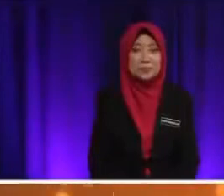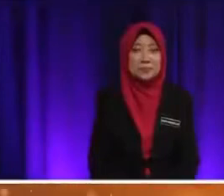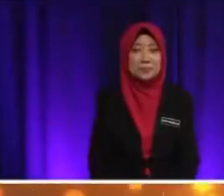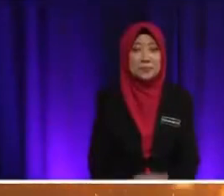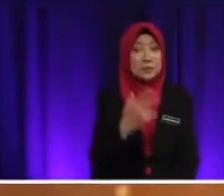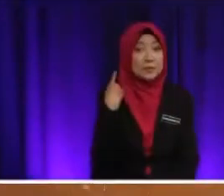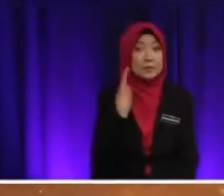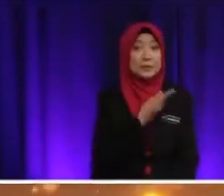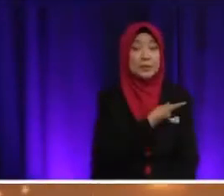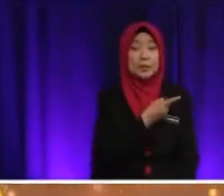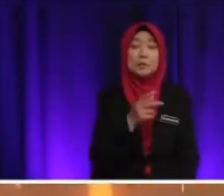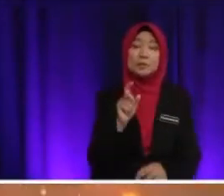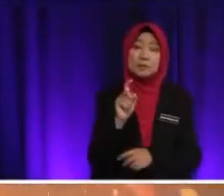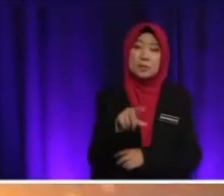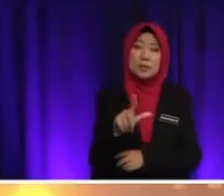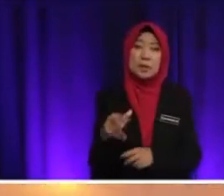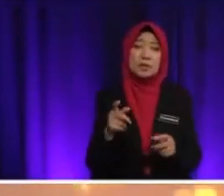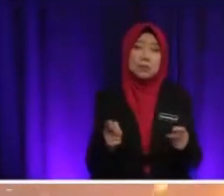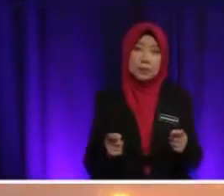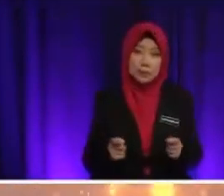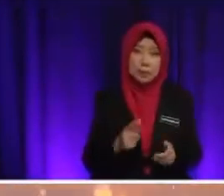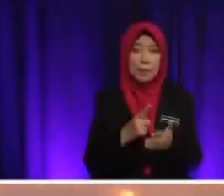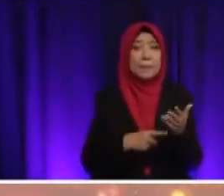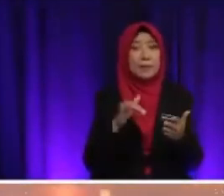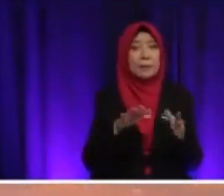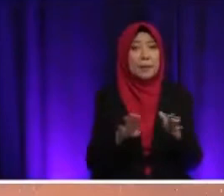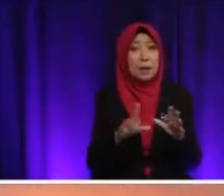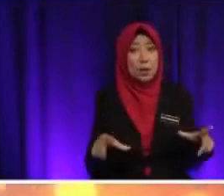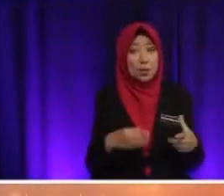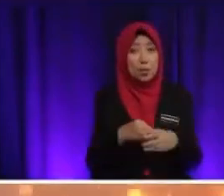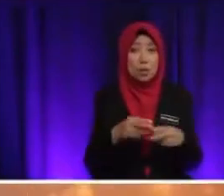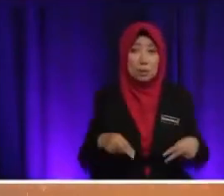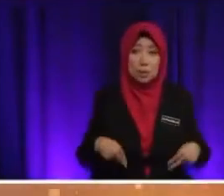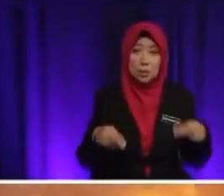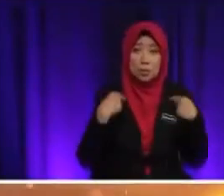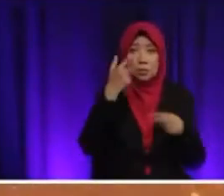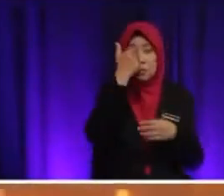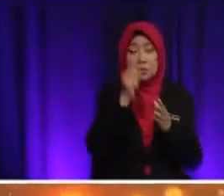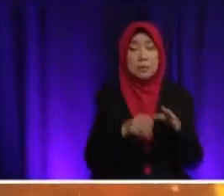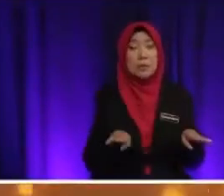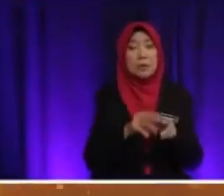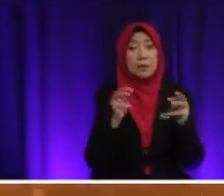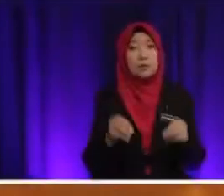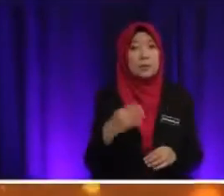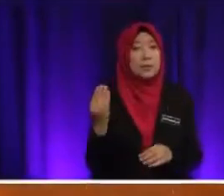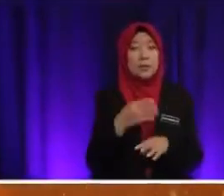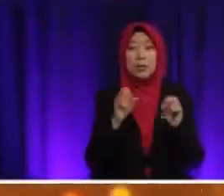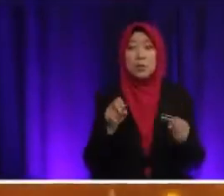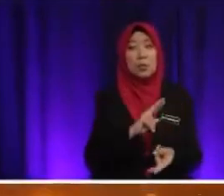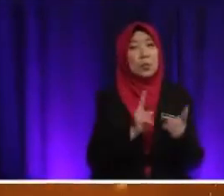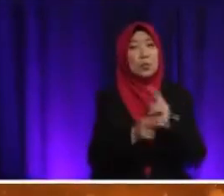Kita hendaklah menerima setiap perkara yang berlaku di dalam hidup. Kerana sebagai manusia biasa, kita tidak boleh mengubah kehendak